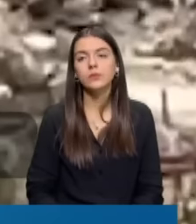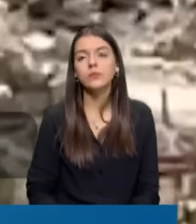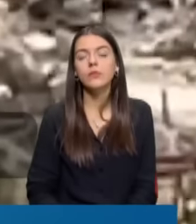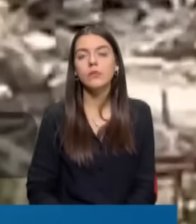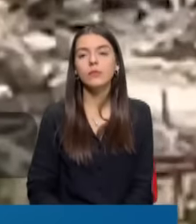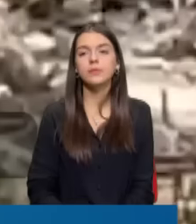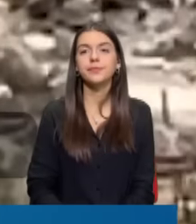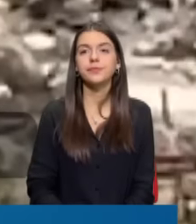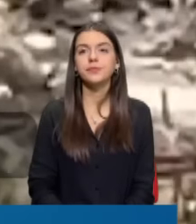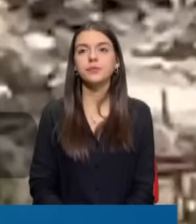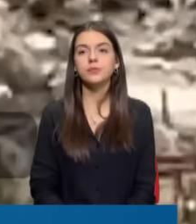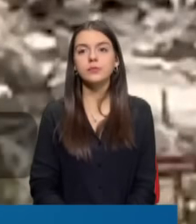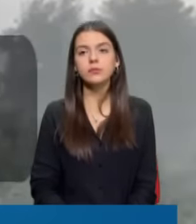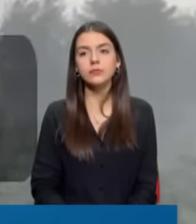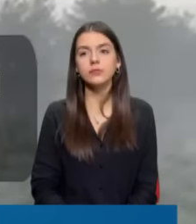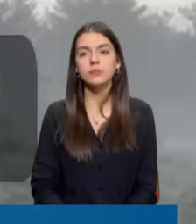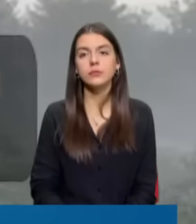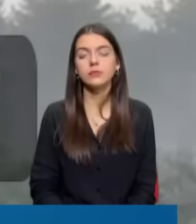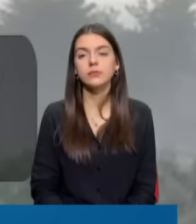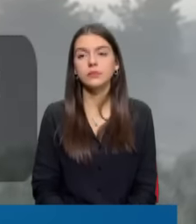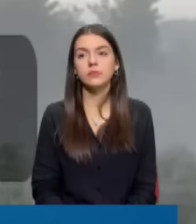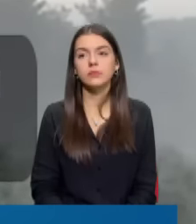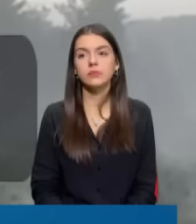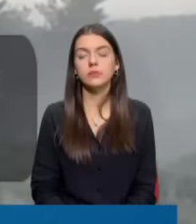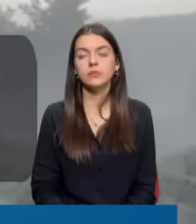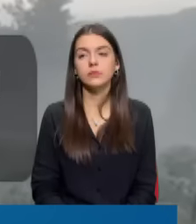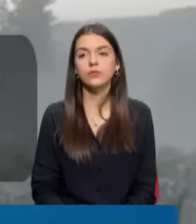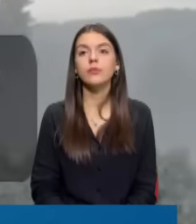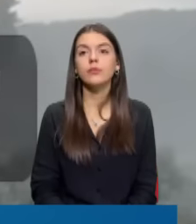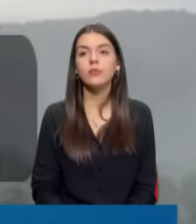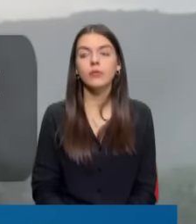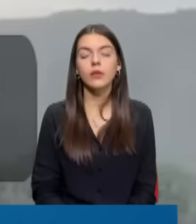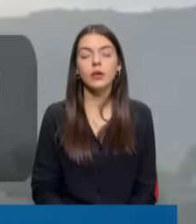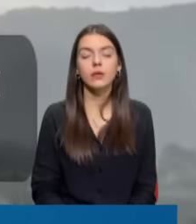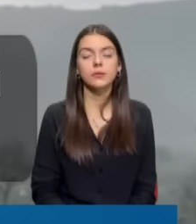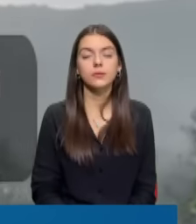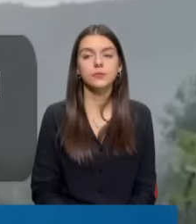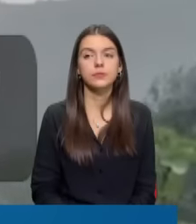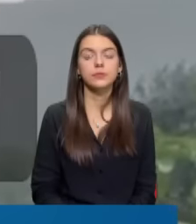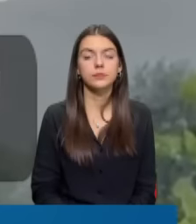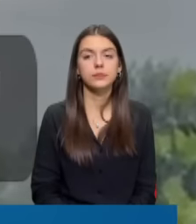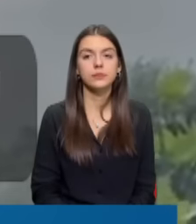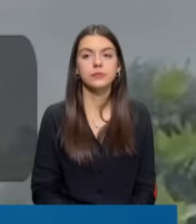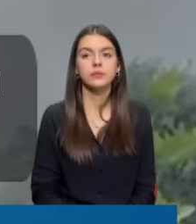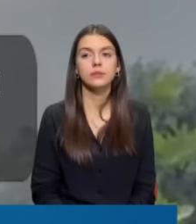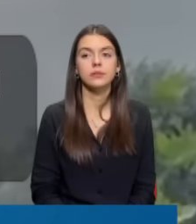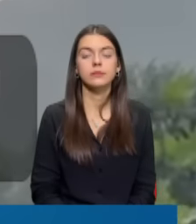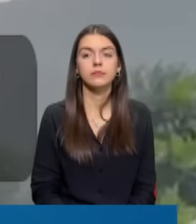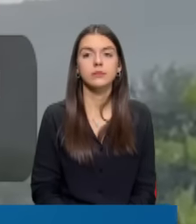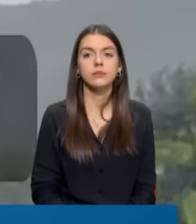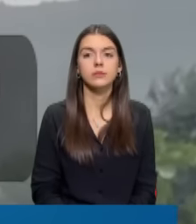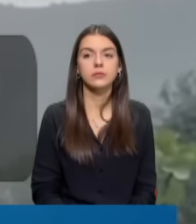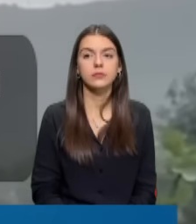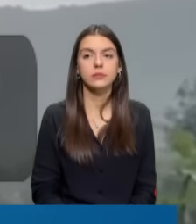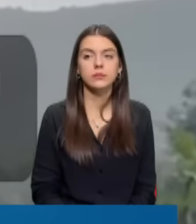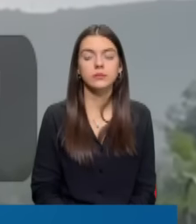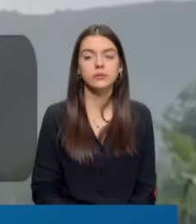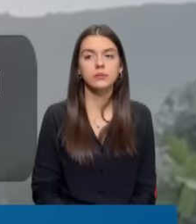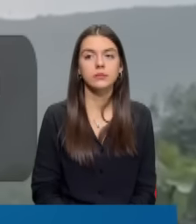Evet, burada bir patlama. Anormal bir toz yoğunluğu var. İşte bu toz yoğunluğu, bu